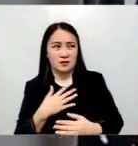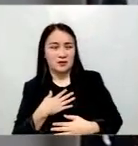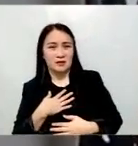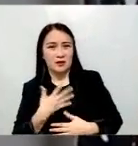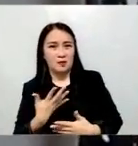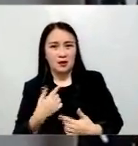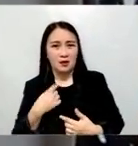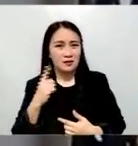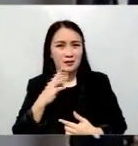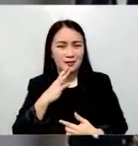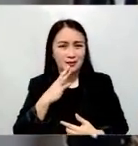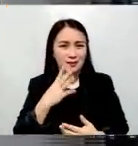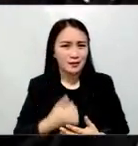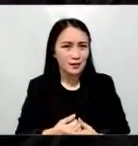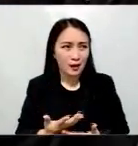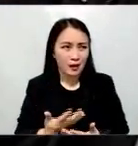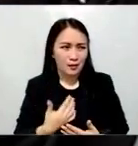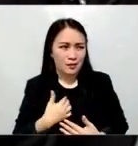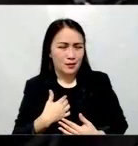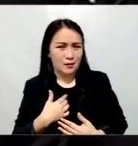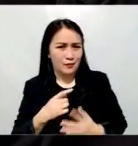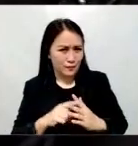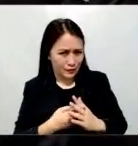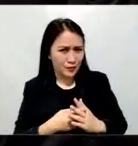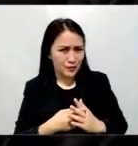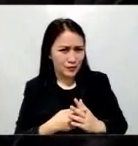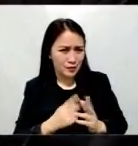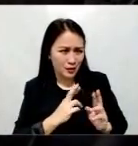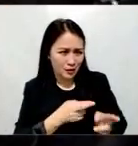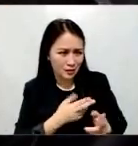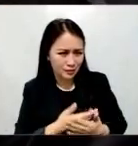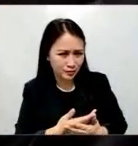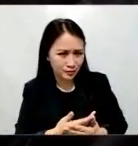reaction, syempre matatakot ka pong lumapit. Tapos nga po, yun, nakita ko yung damit niya,